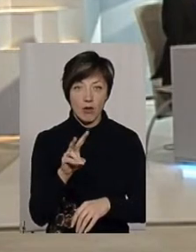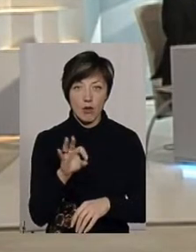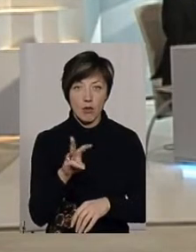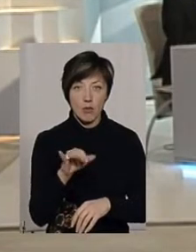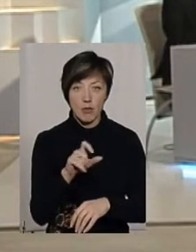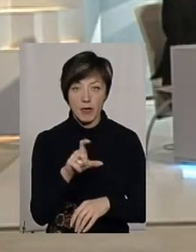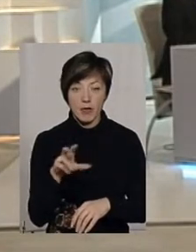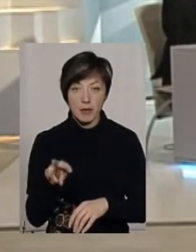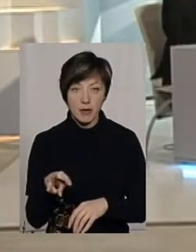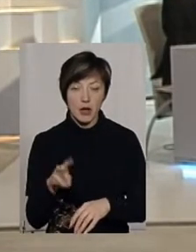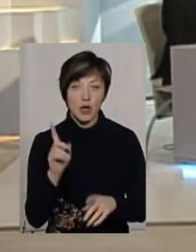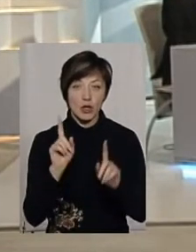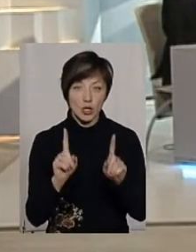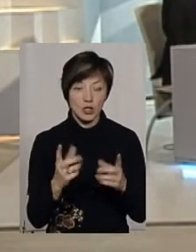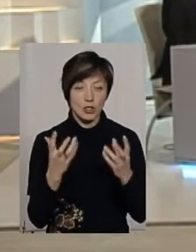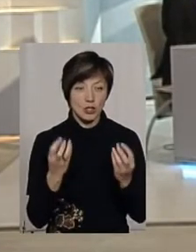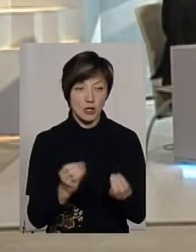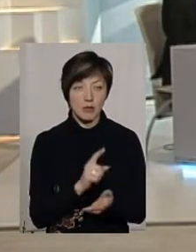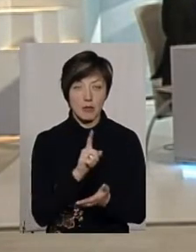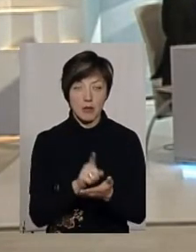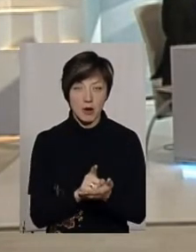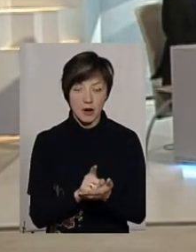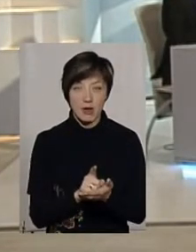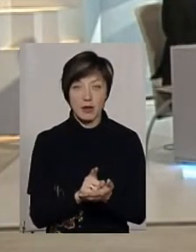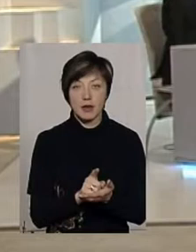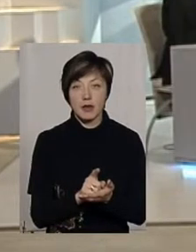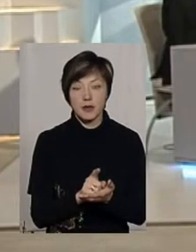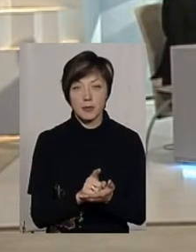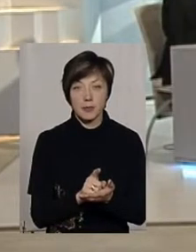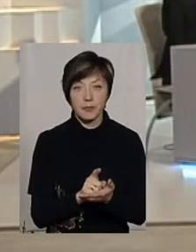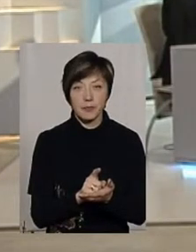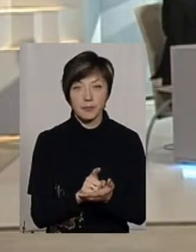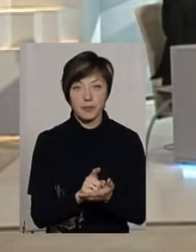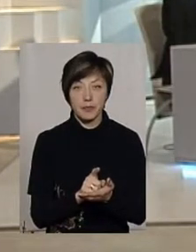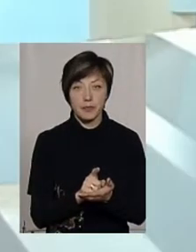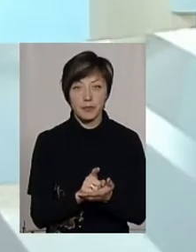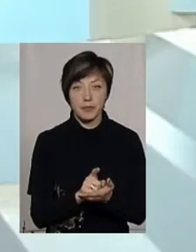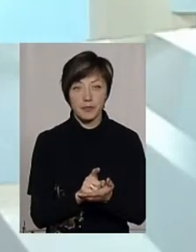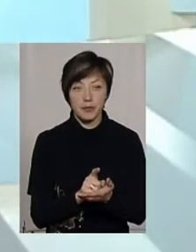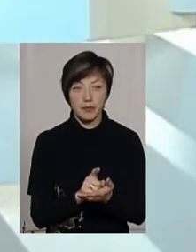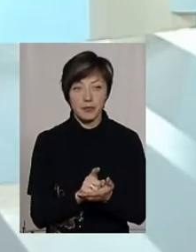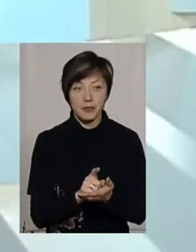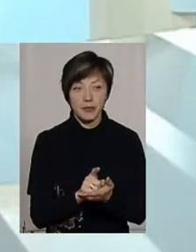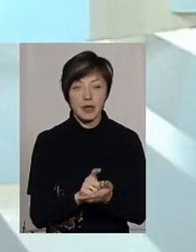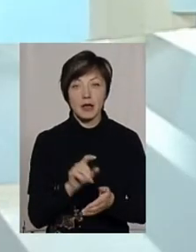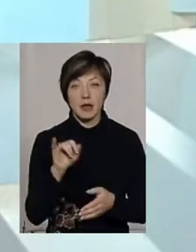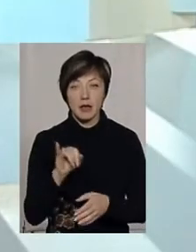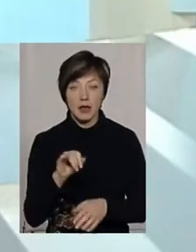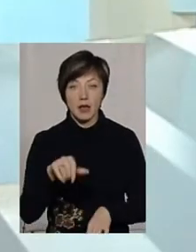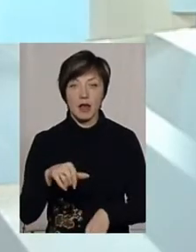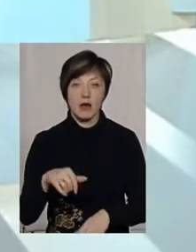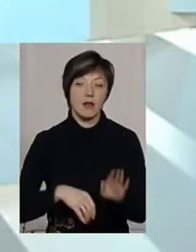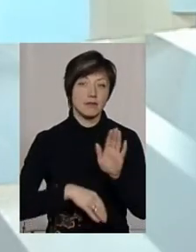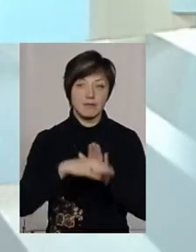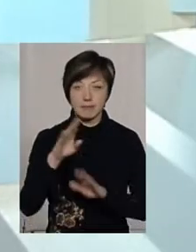патріархом Константинопольським. До речі, він ще має ще кілька ну, я знаю, як сан називається, він і